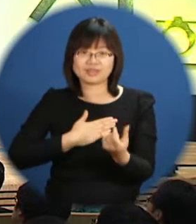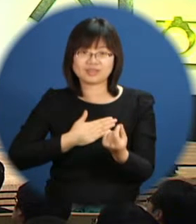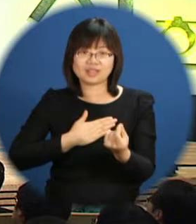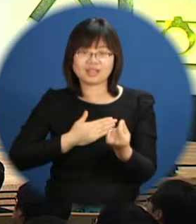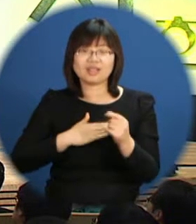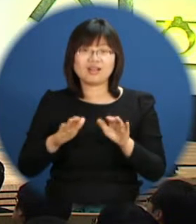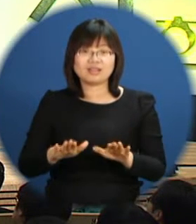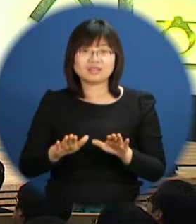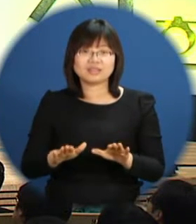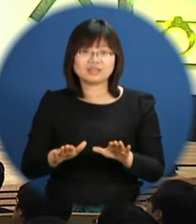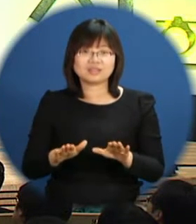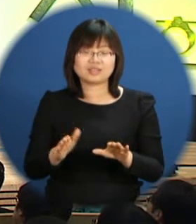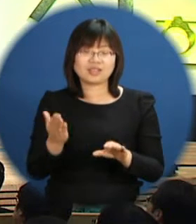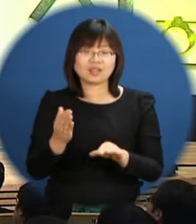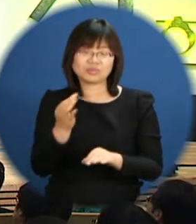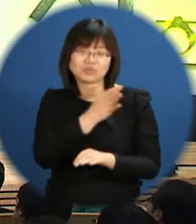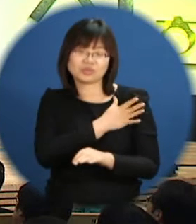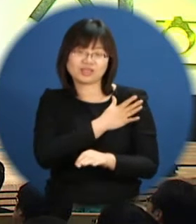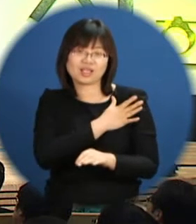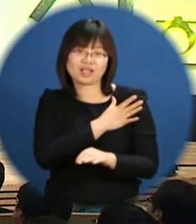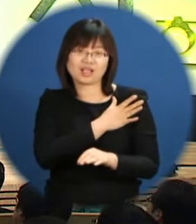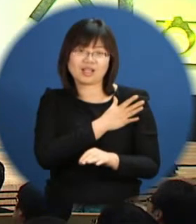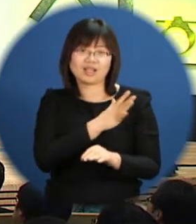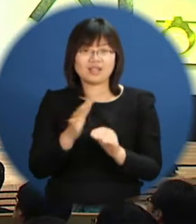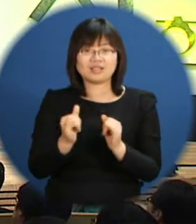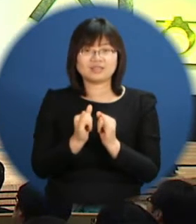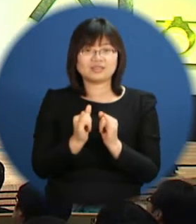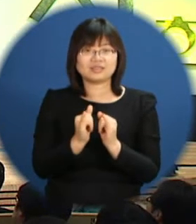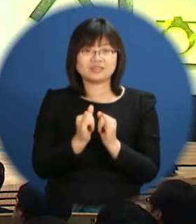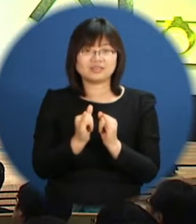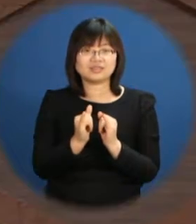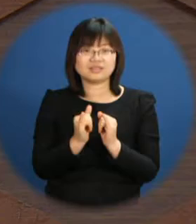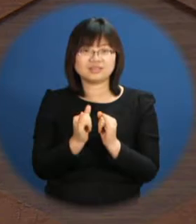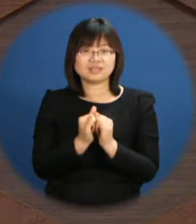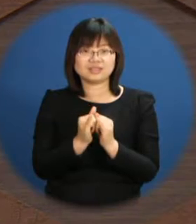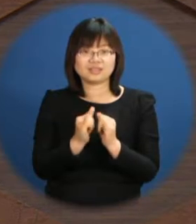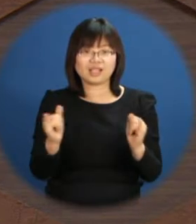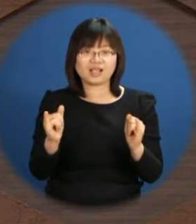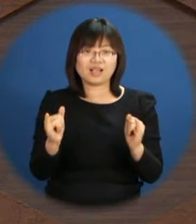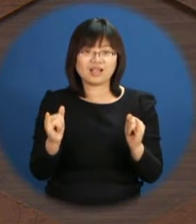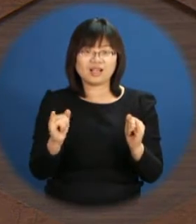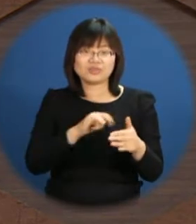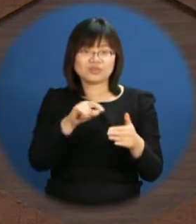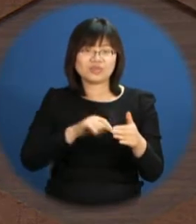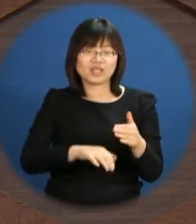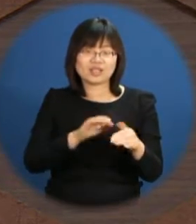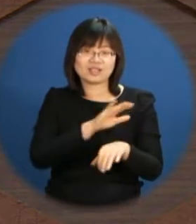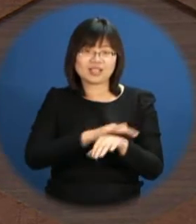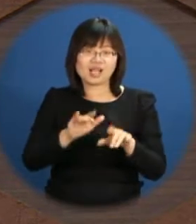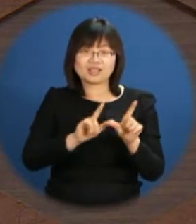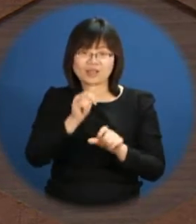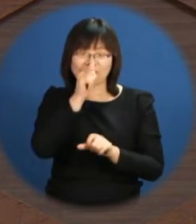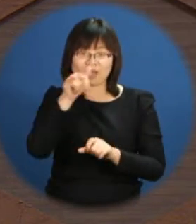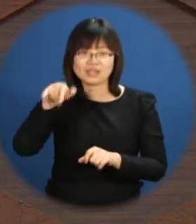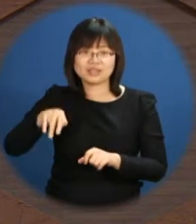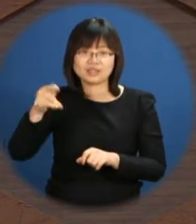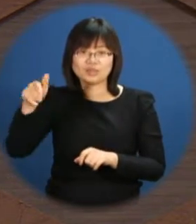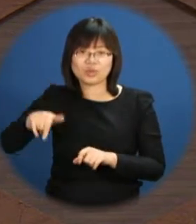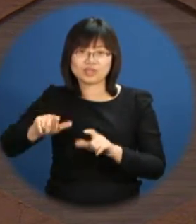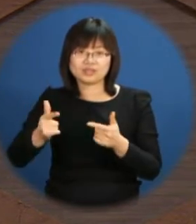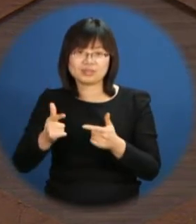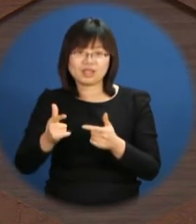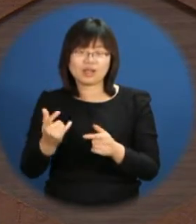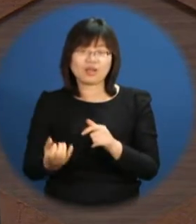나 바지는 참 상류층에서 잘 살았던 사람입니다 뭐 집안도 원래 귀족은 아니지만 부유한